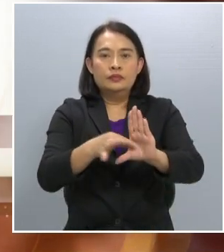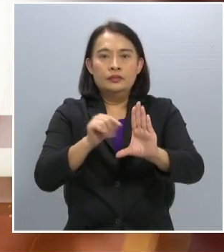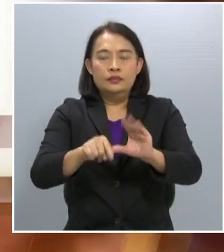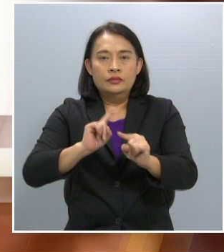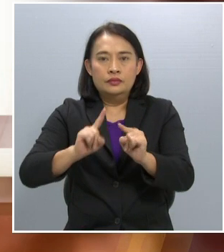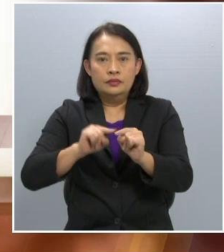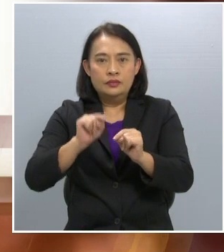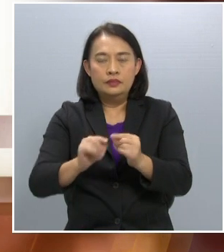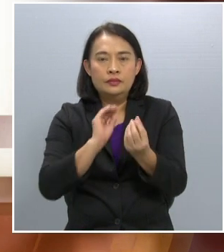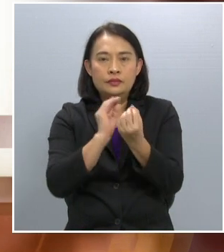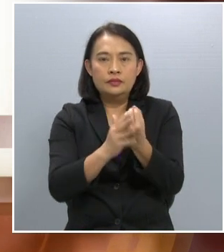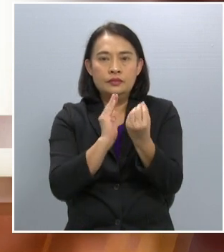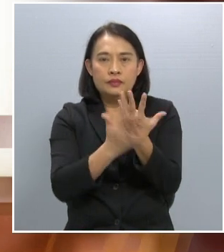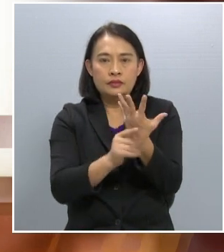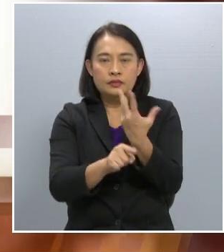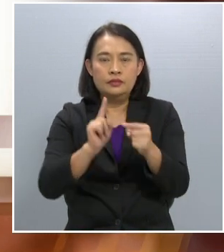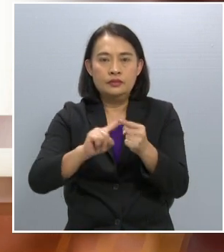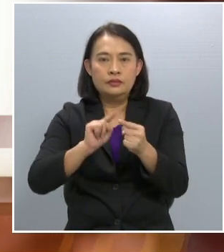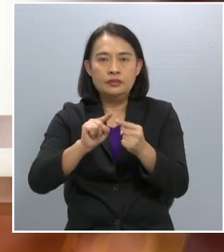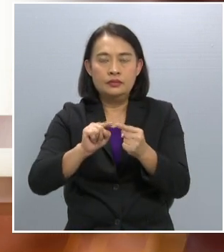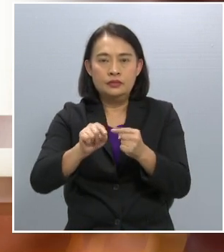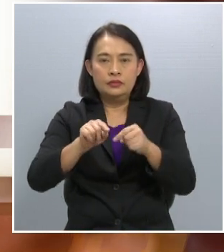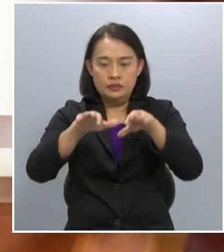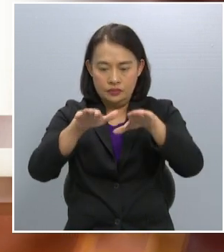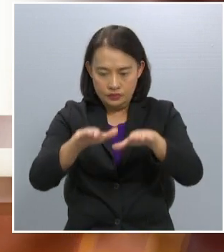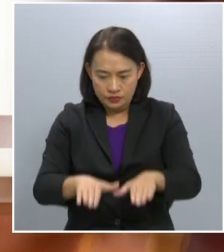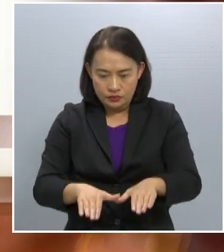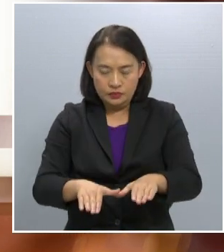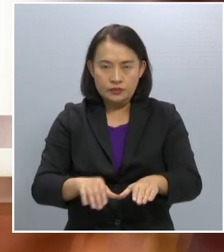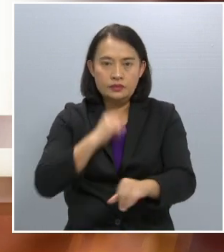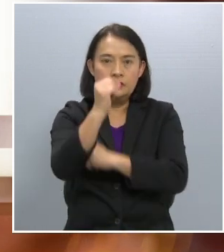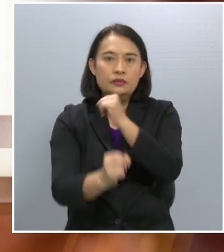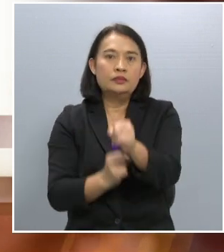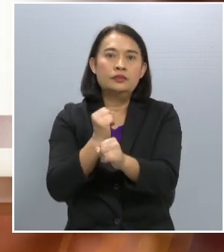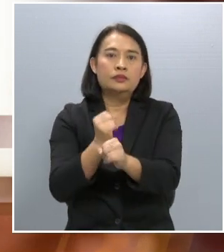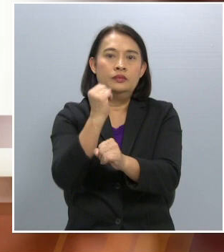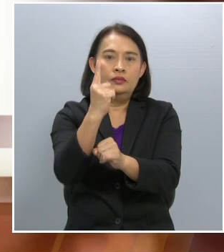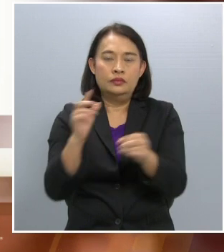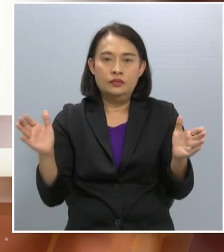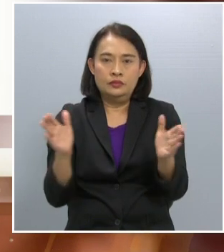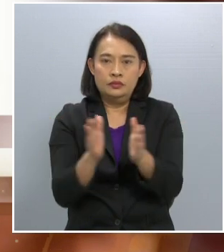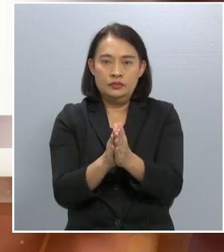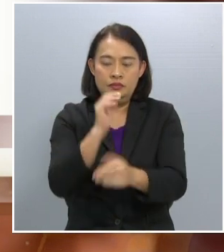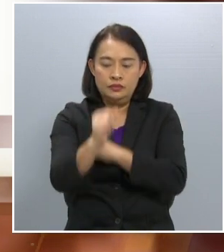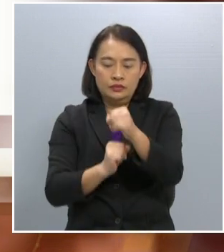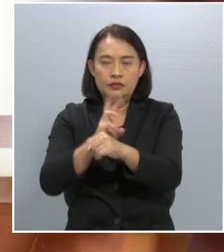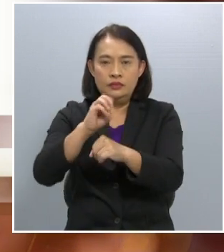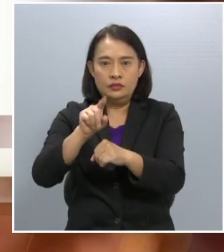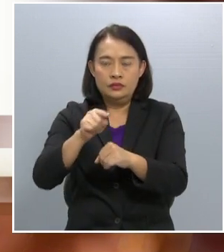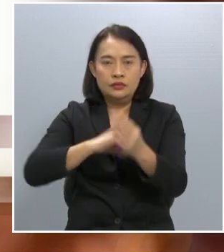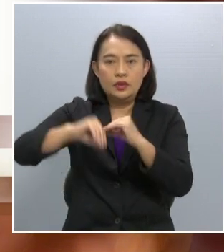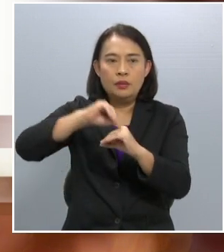และผักสดที่ราคาลดลงต่อเนื่องแต่เมื่อรวมทั้งปีแล้วเนี่ยเงินเฟ้อปี 66ที่ผ่านไปเพิ่มขึ้น1.2